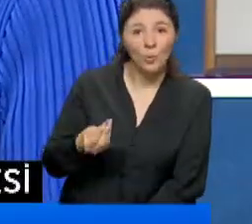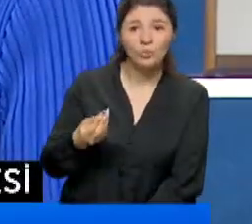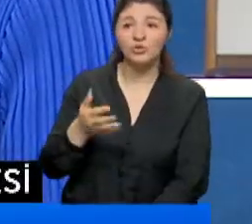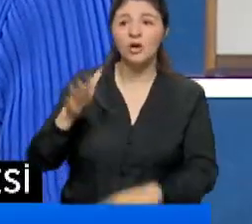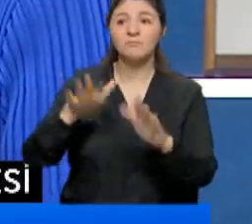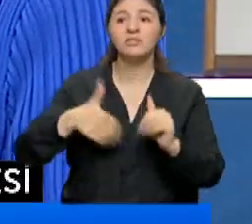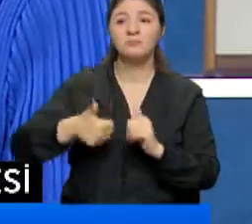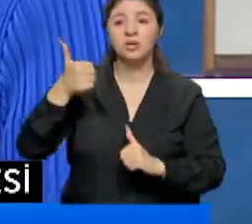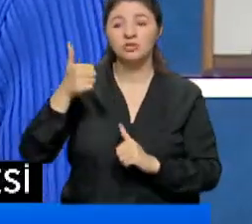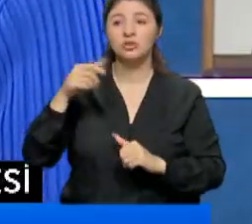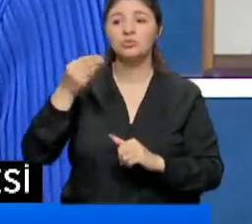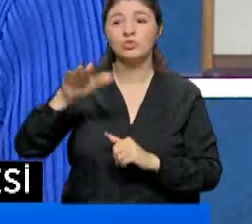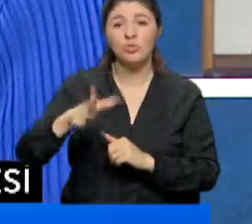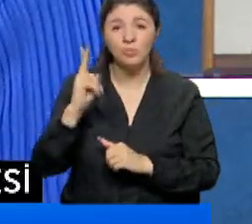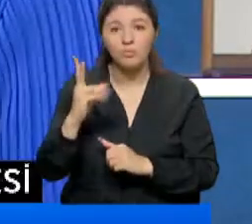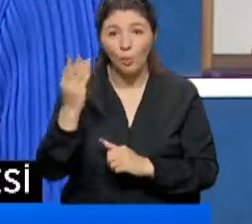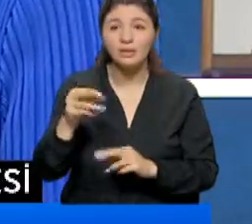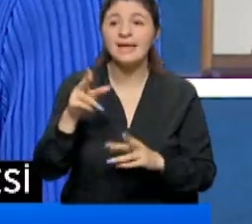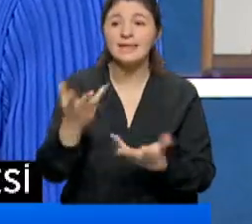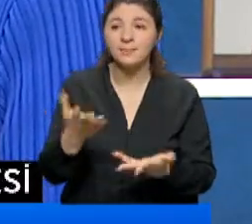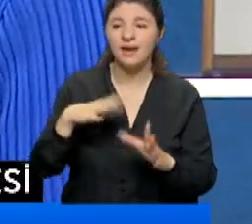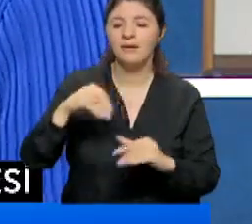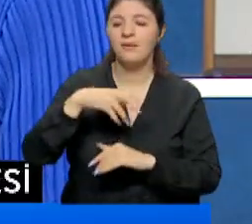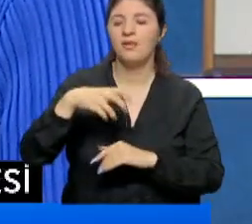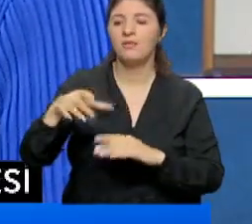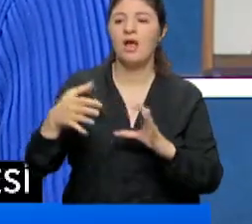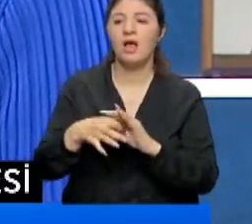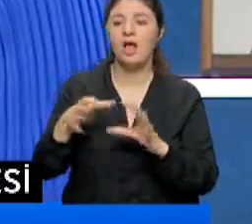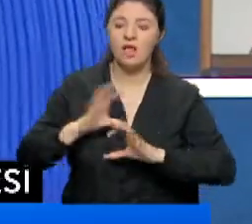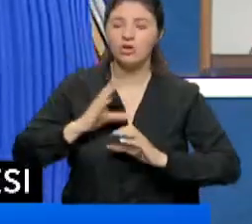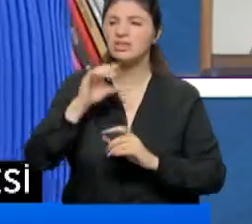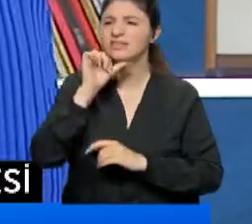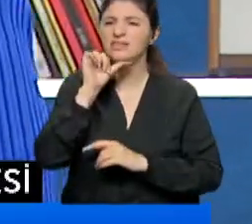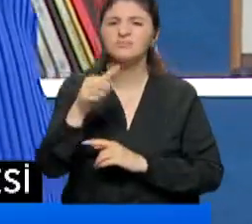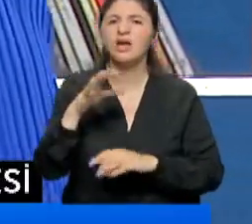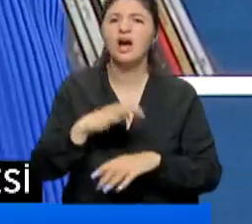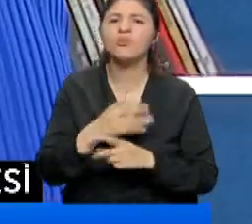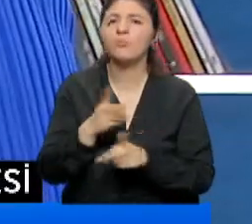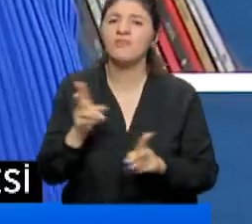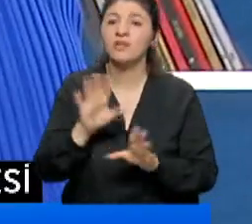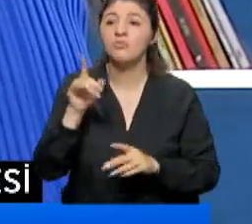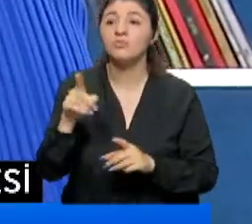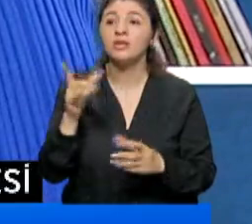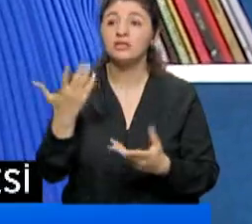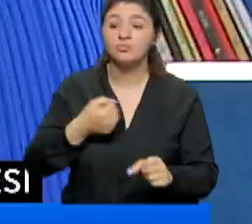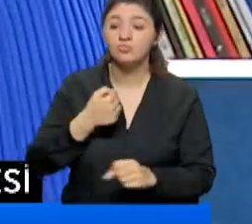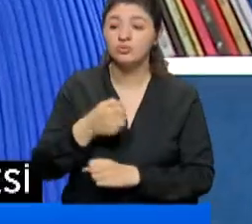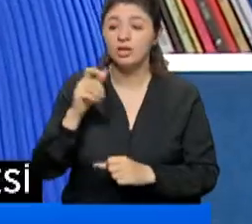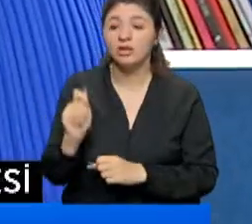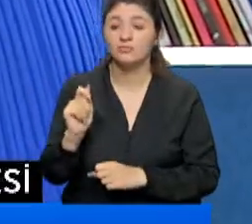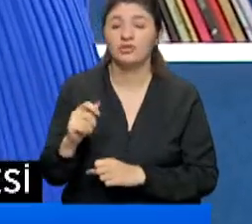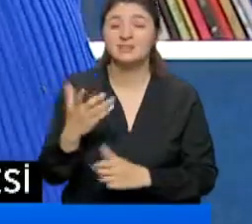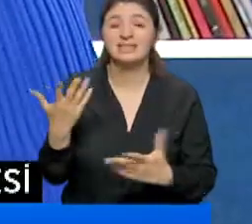Melis başkanlarımızın çocukları olduğu gibi her alanı etkileyebiliyor bu hastalıklardan Muaf değil ama bununla nasıl mücadele